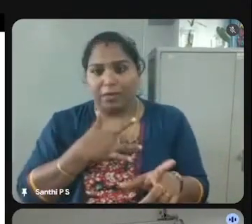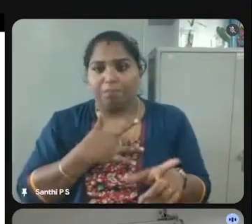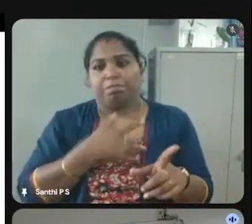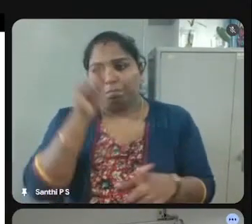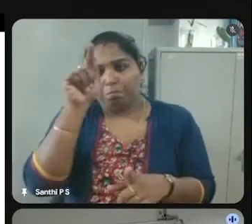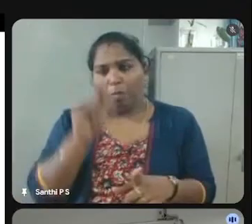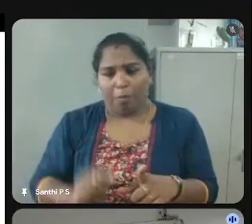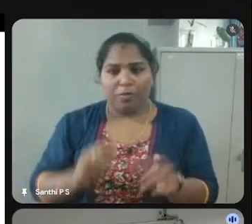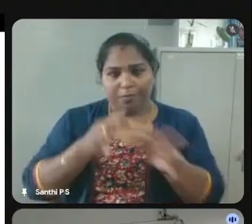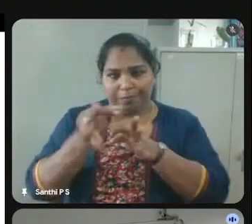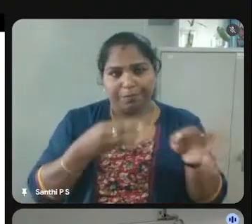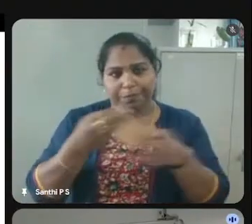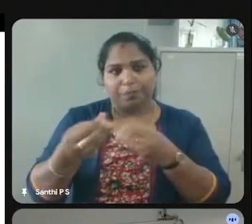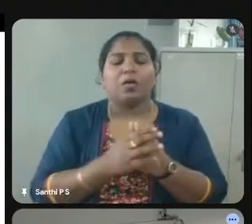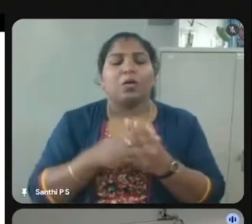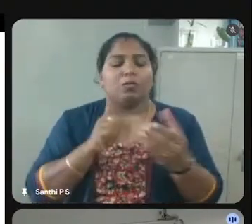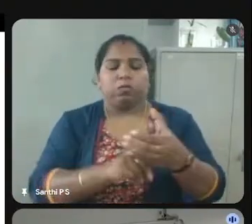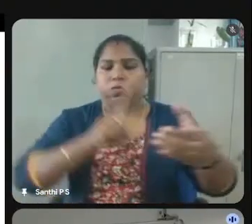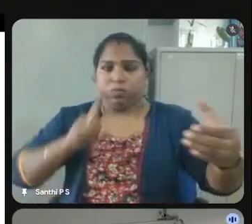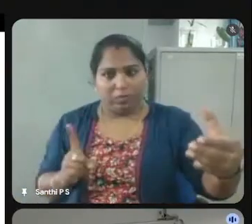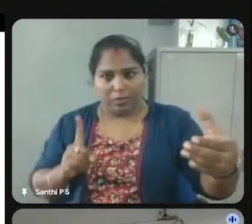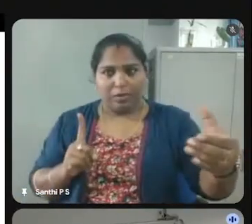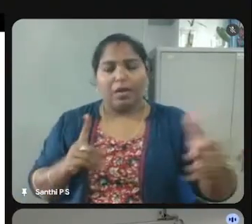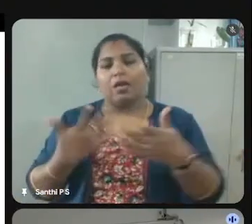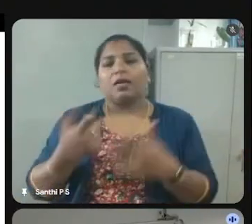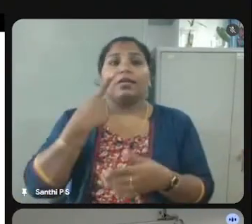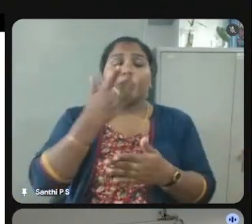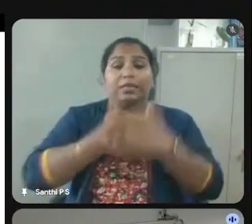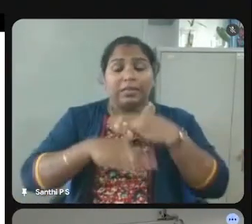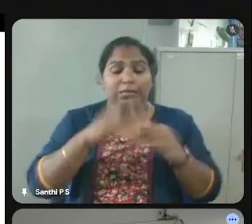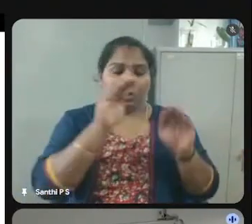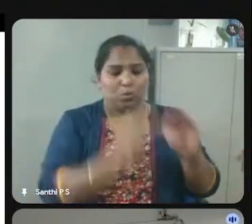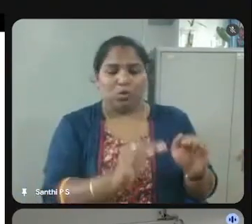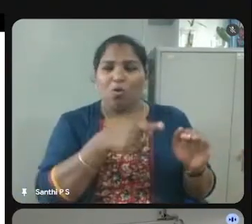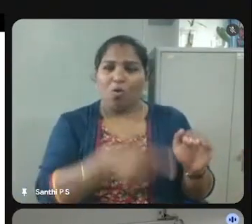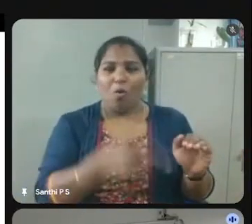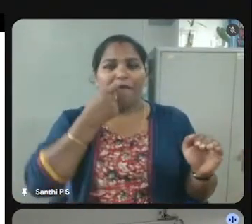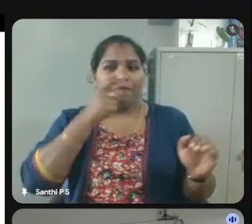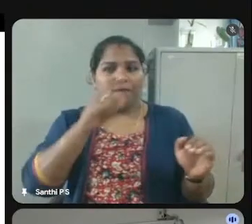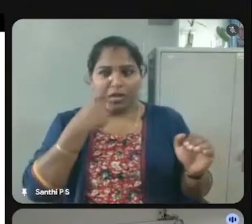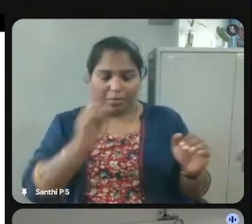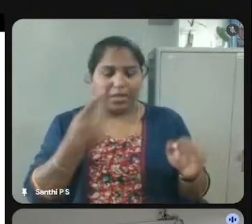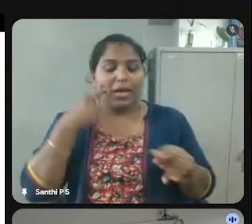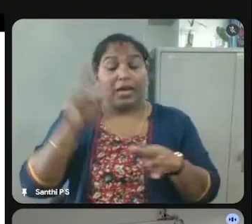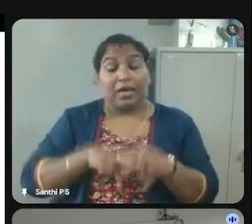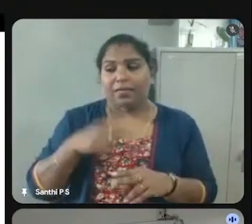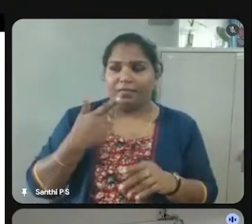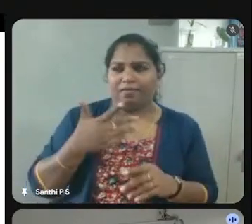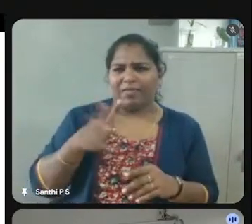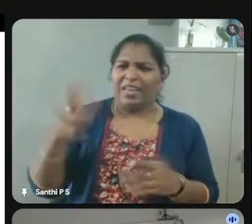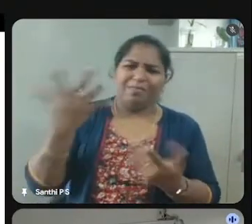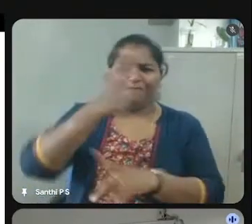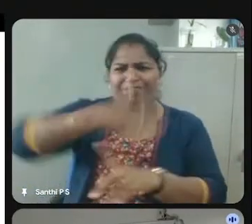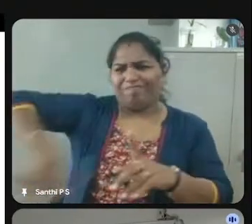അതായത് ഒരു ഭിന്നശേഷിയുള്ള ഒരു കുഞ്ഞിന്റെ ഒരു പേരന്റിനെ സംബന്ധിച്ചിടത്തോളം ഇപ്പൊ പുറത്തു പോകുകയാണെന്നുണ്ടെങ്കിൽ കുട്ടിയുടെ